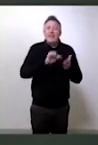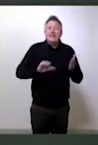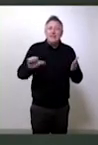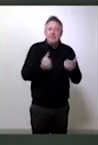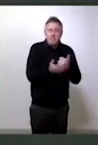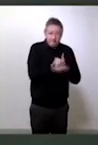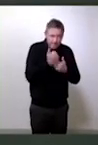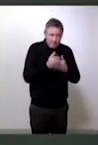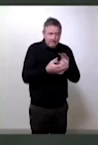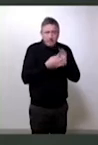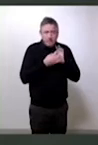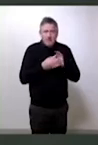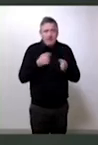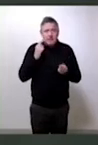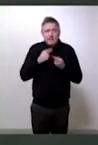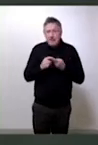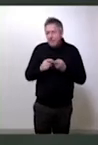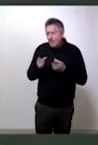de préemption